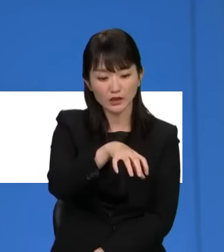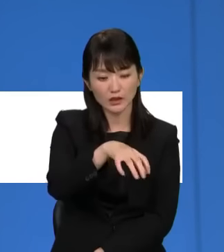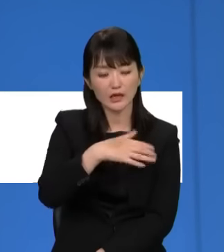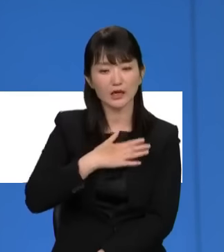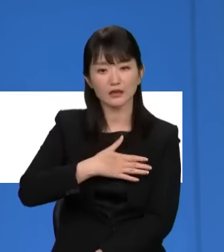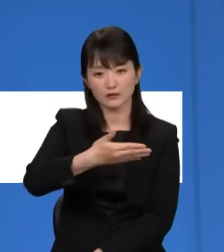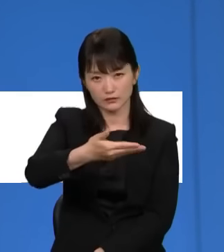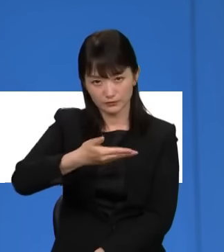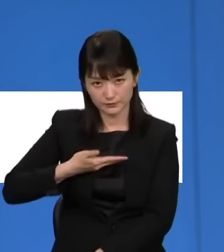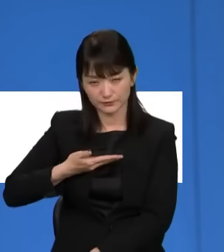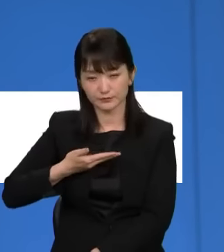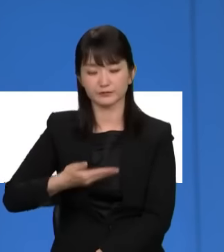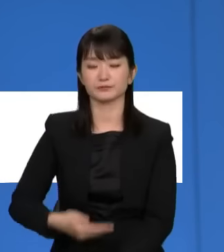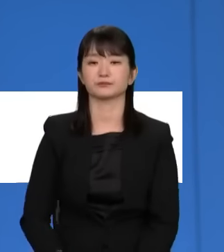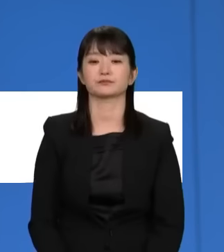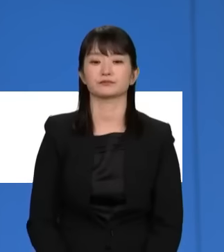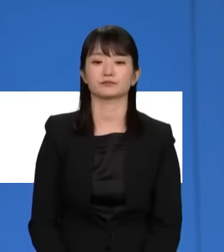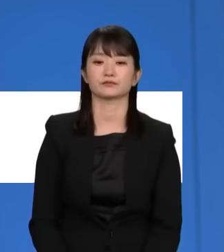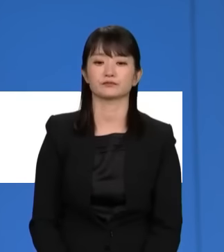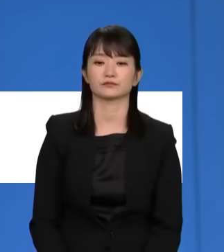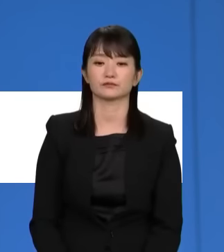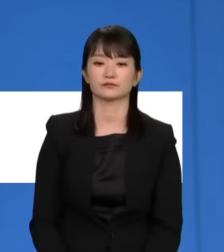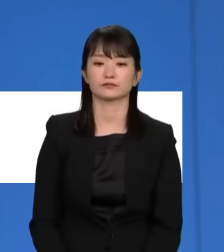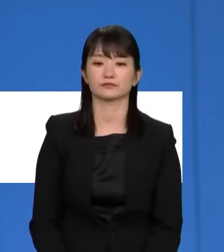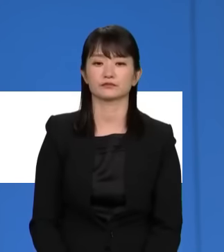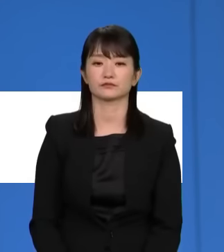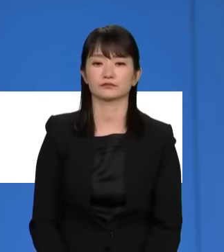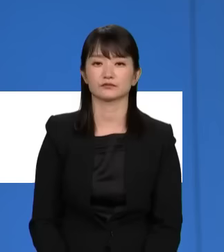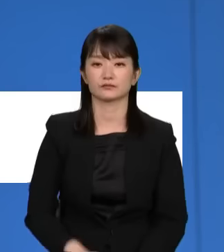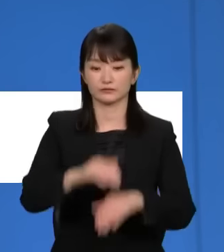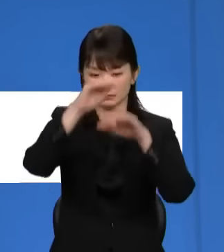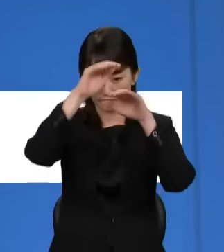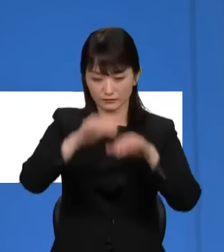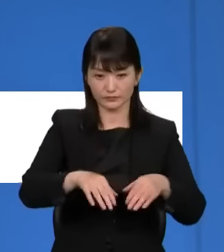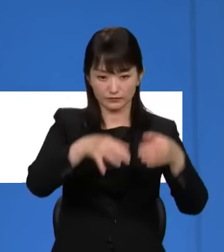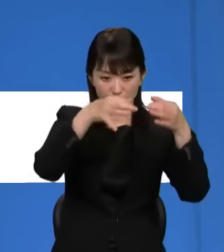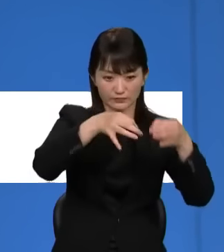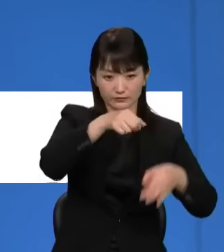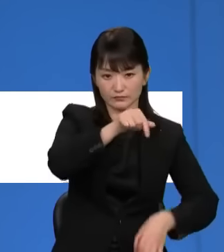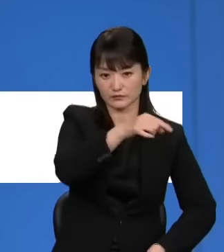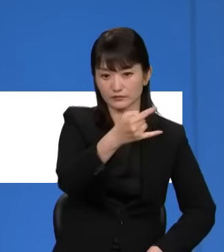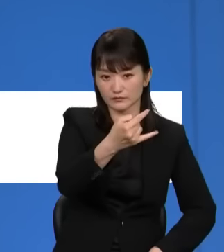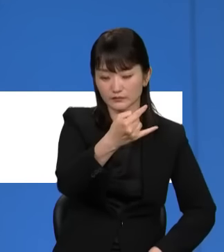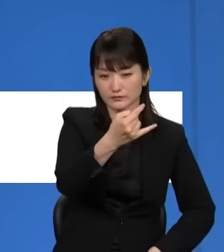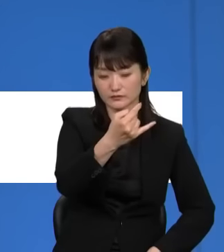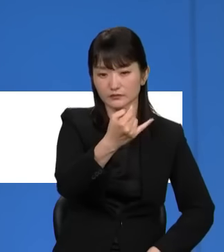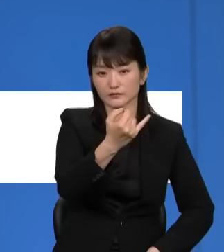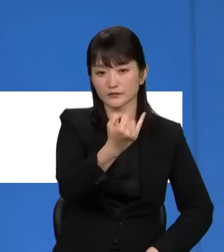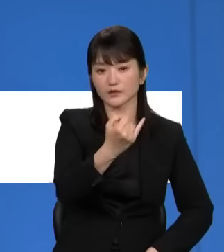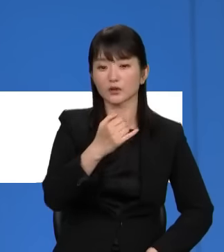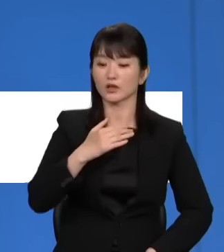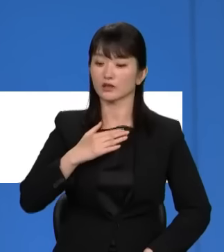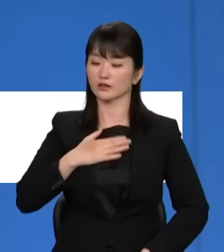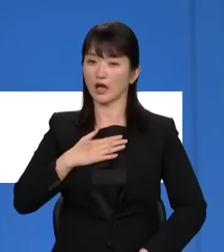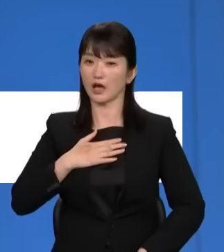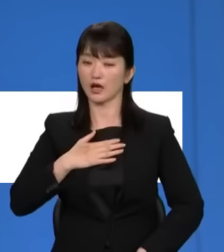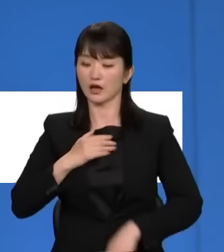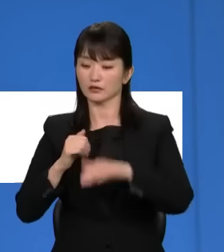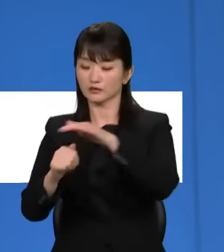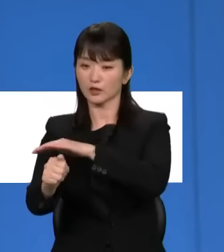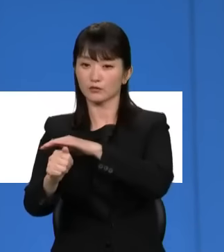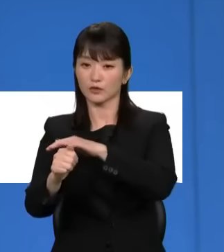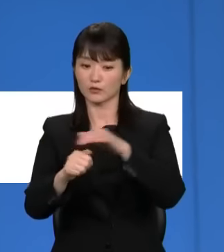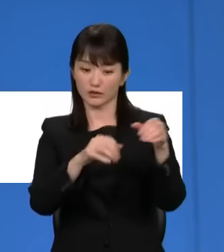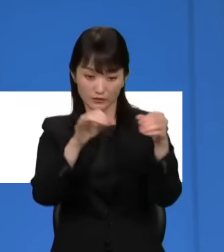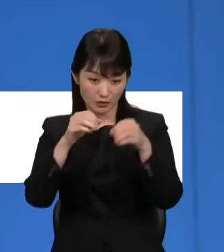같더라고요 그래서 사실 내용은 김건희 여사와 저만 할 수 있는 내용인데네 그걸 어떻게 다른 사람들이